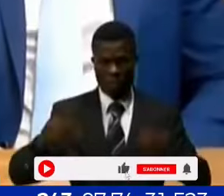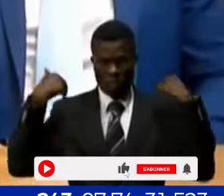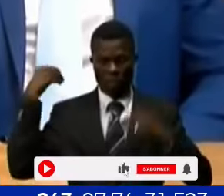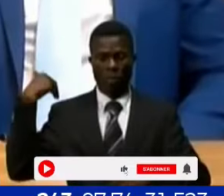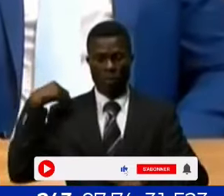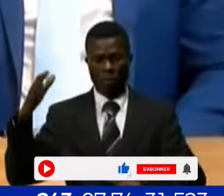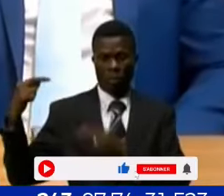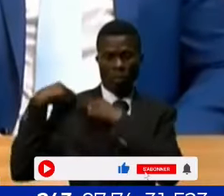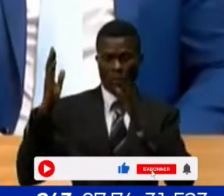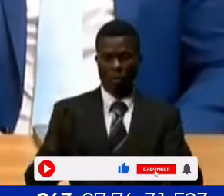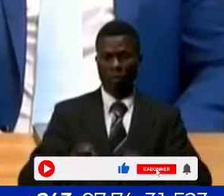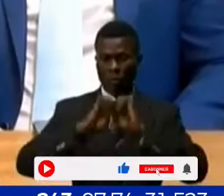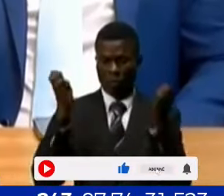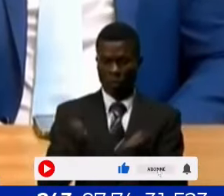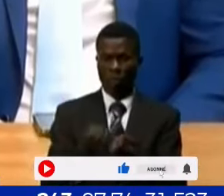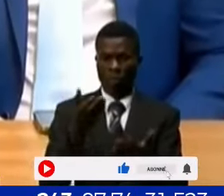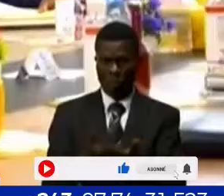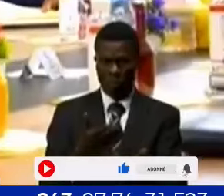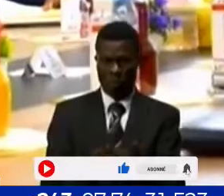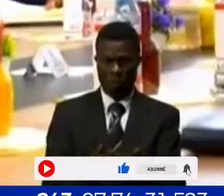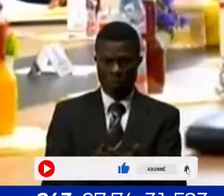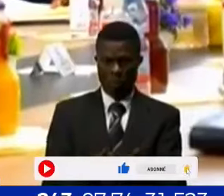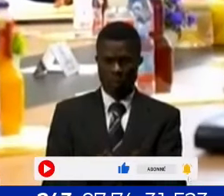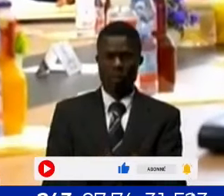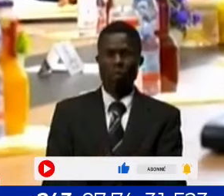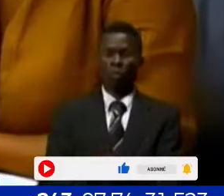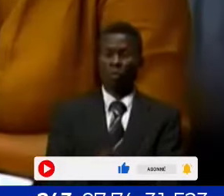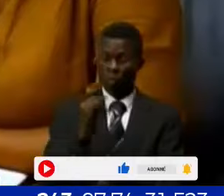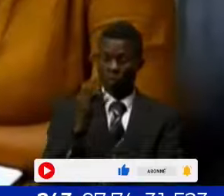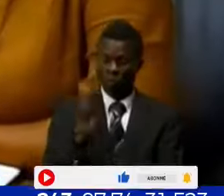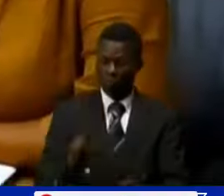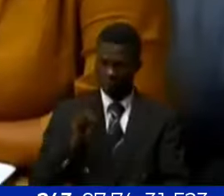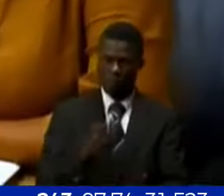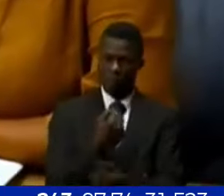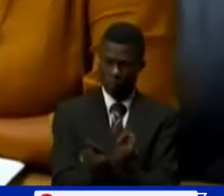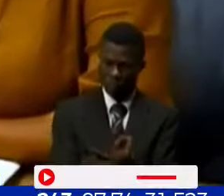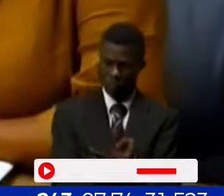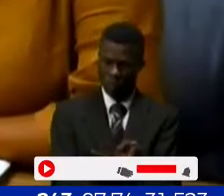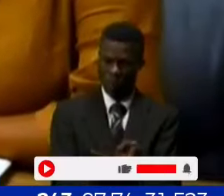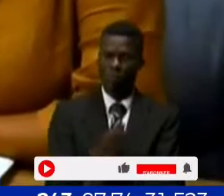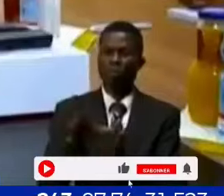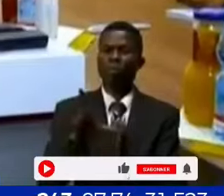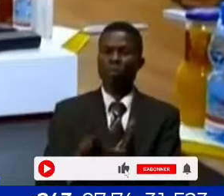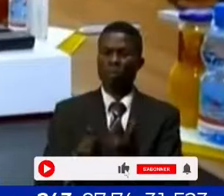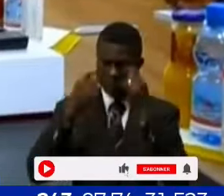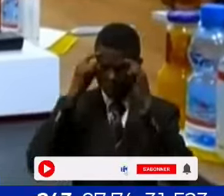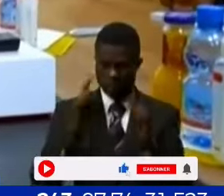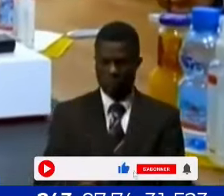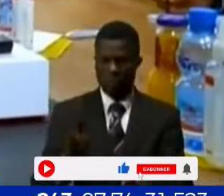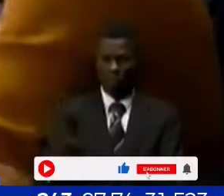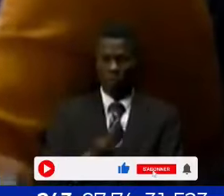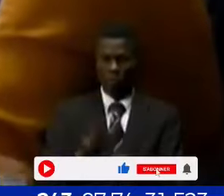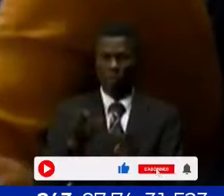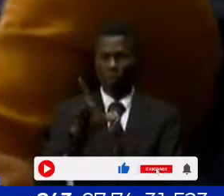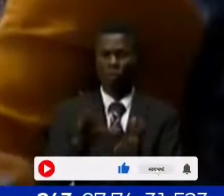Les responsables de Kibali Gold ont en effet reconnu ce dérapage et sont prêts à respecter minutieusement les mesures d'application de cette